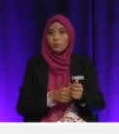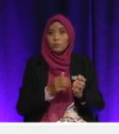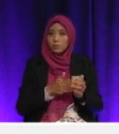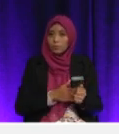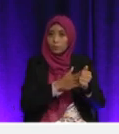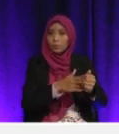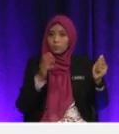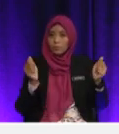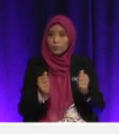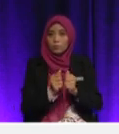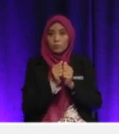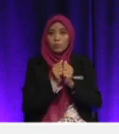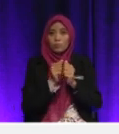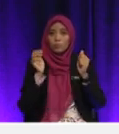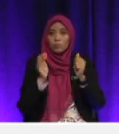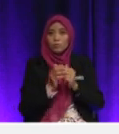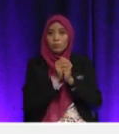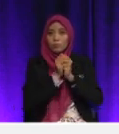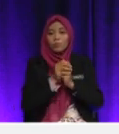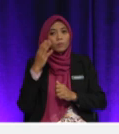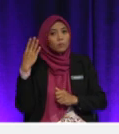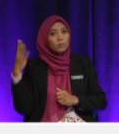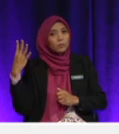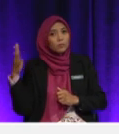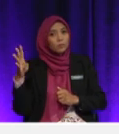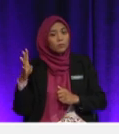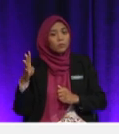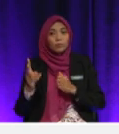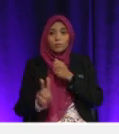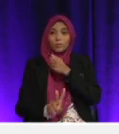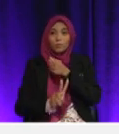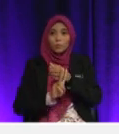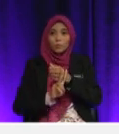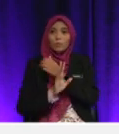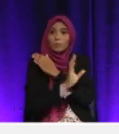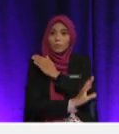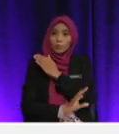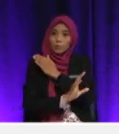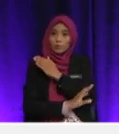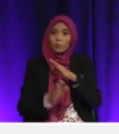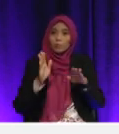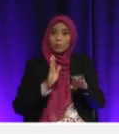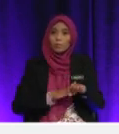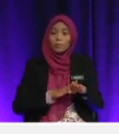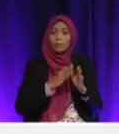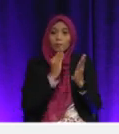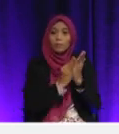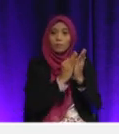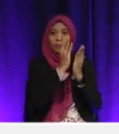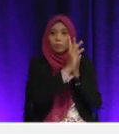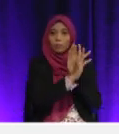dan yang ke-14 yang terakhir ialah Pati negara di tubuhkan pada Februari